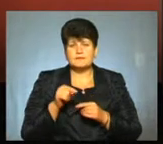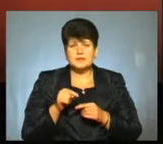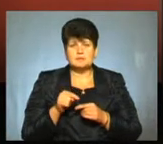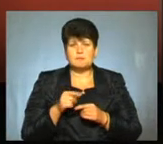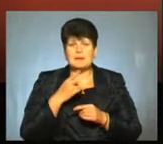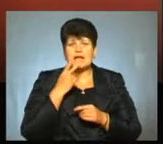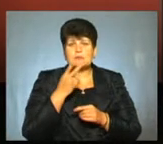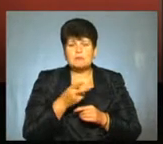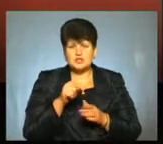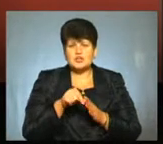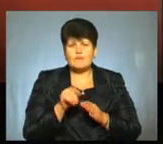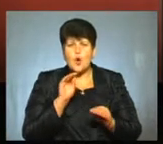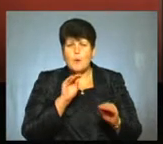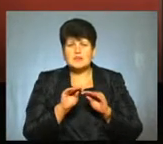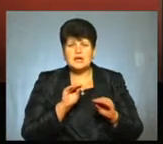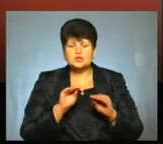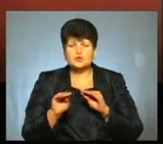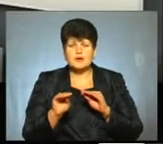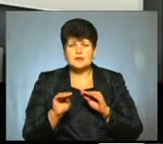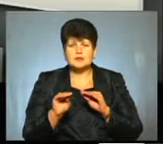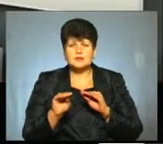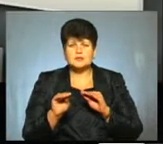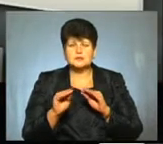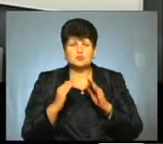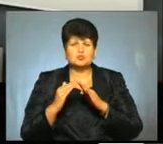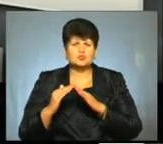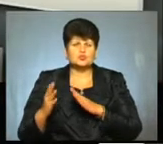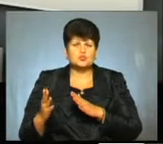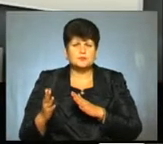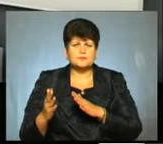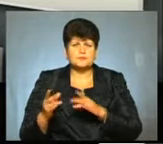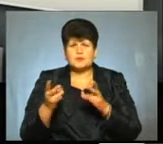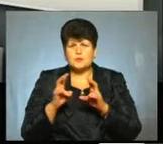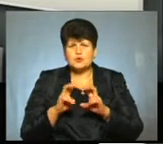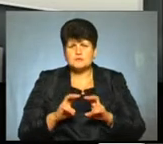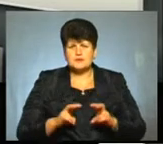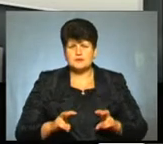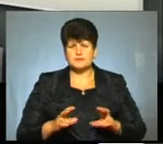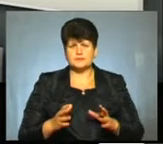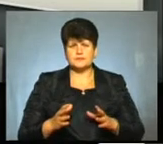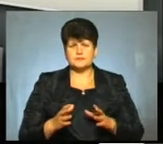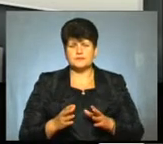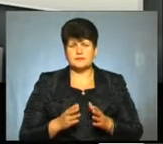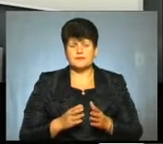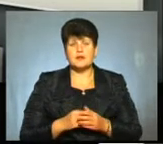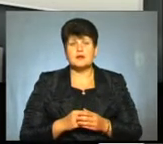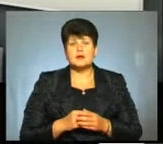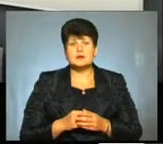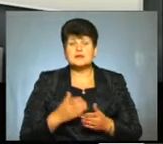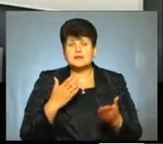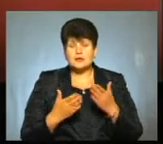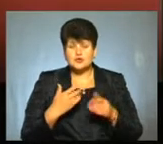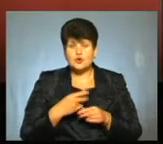Він передбачав облаштування якихось споруд. Там треба читати, розбиратися, дуже філософський, насправді, напрямок